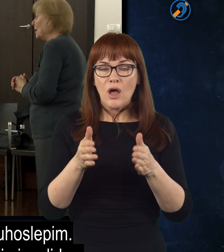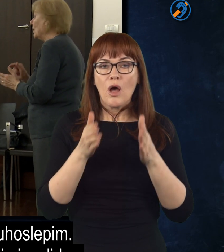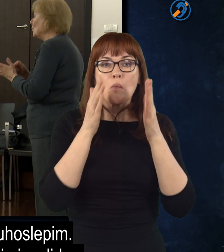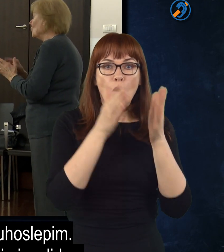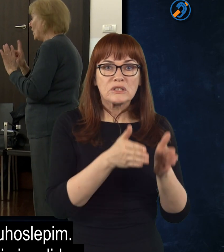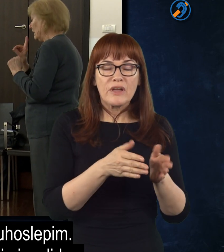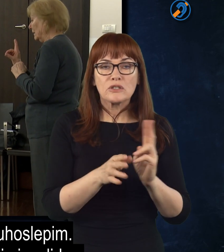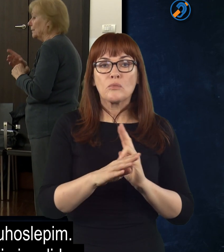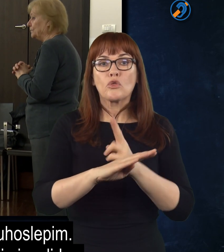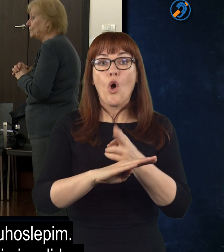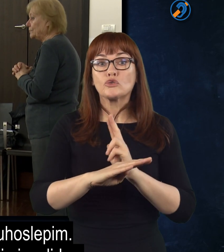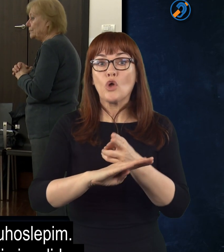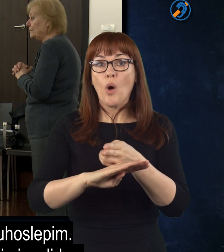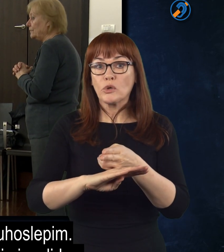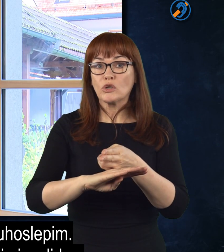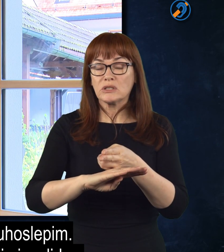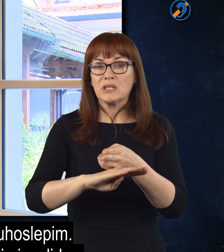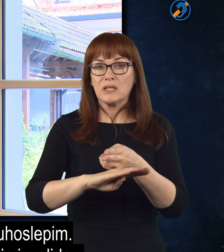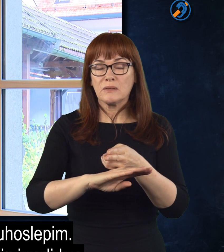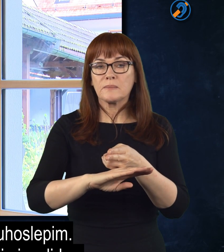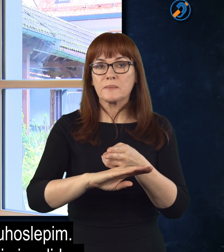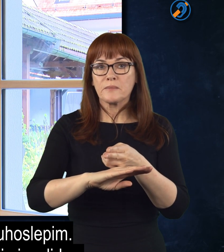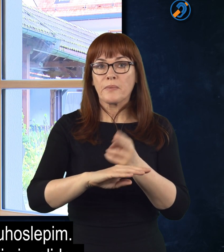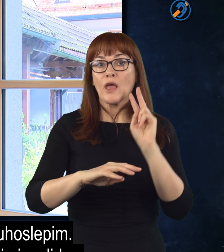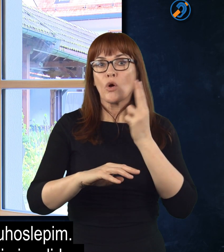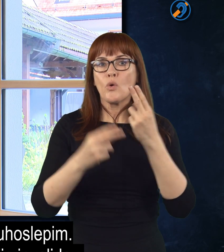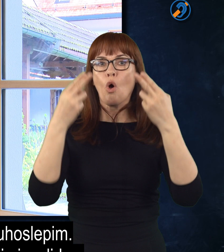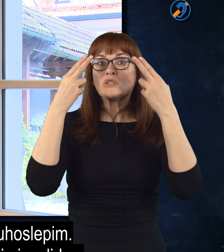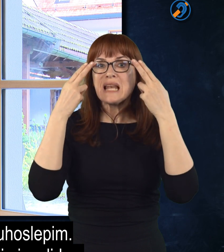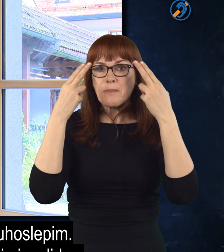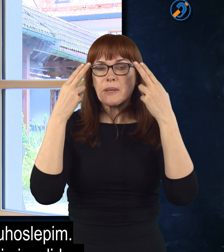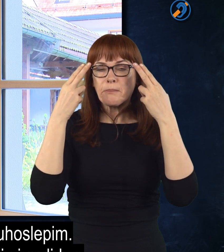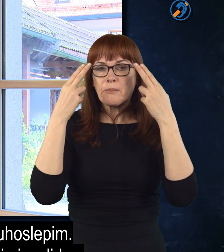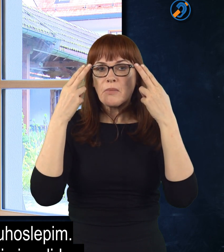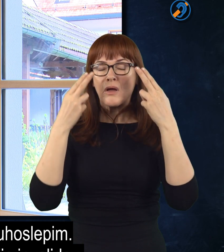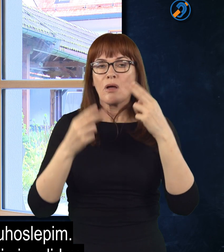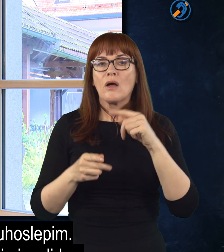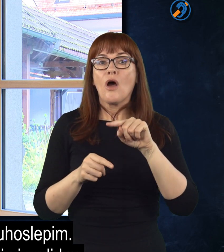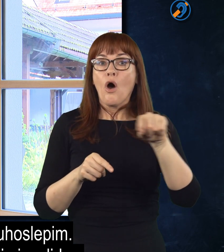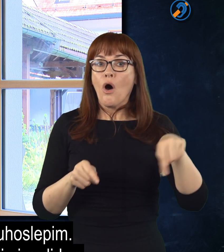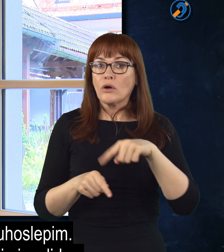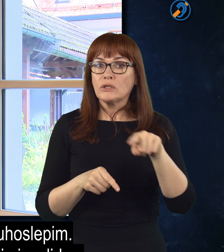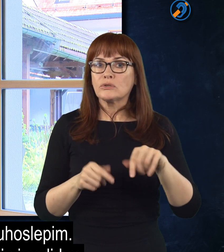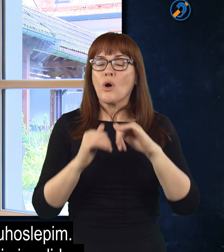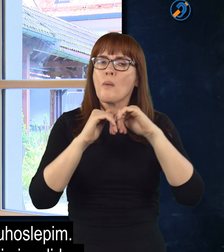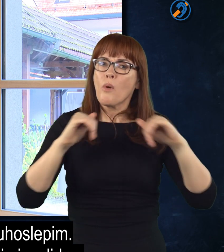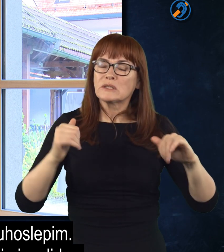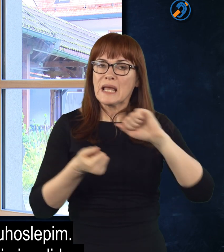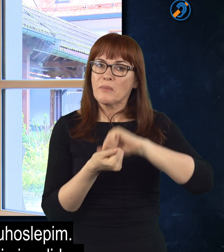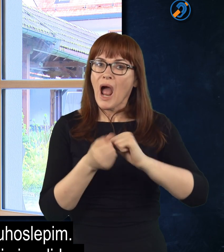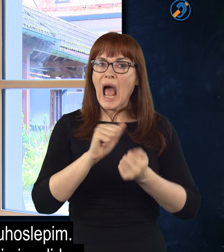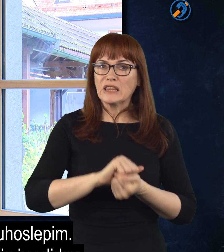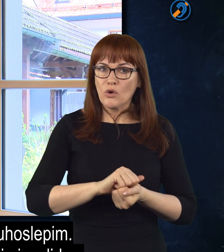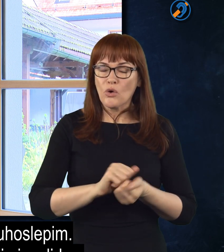pozornost posvečamo tudi dostopnosti gluhoslepim, ki so